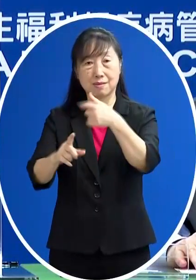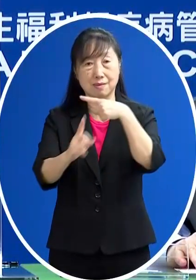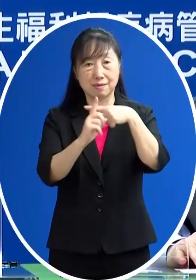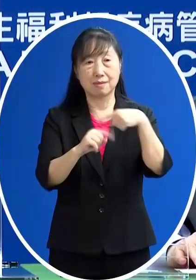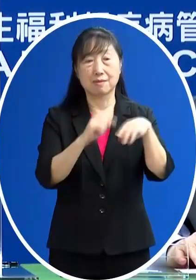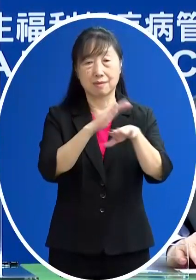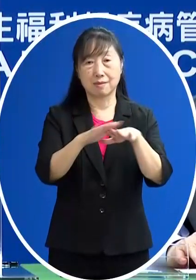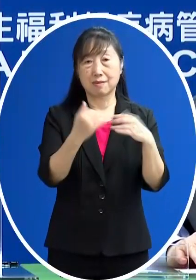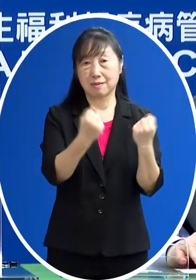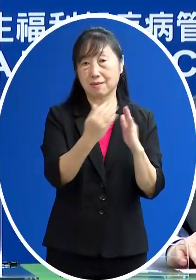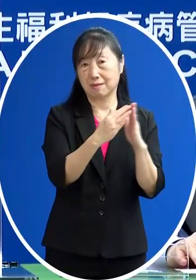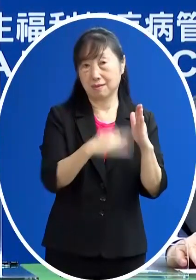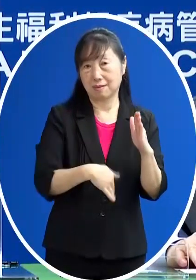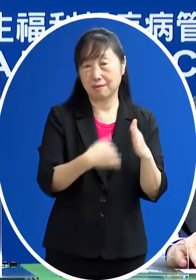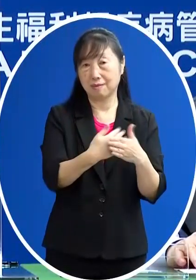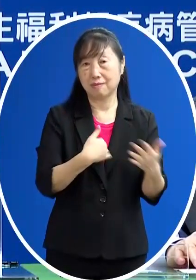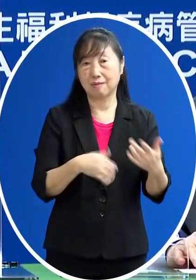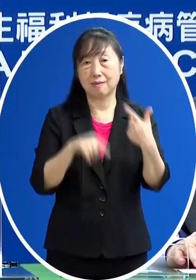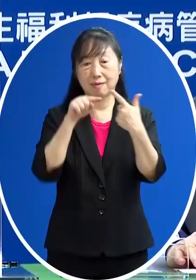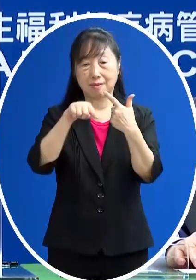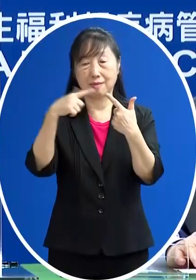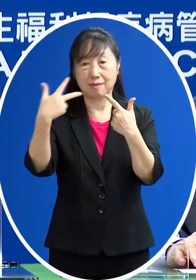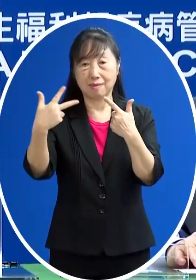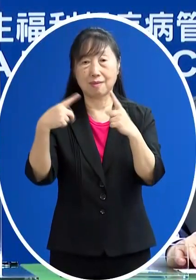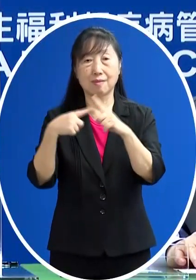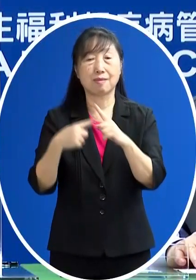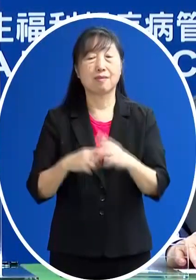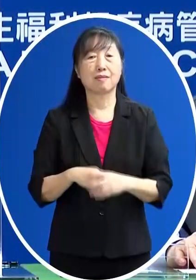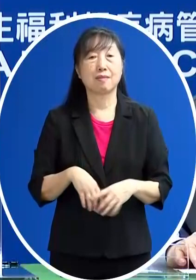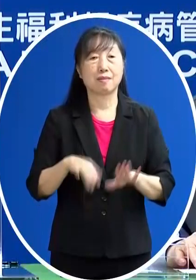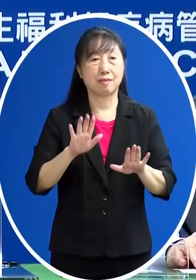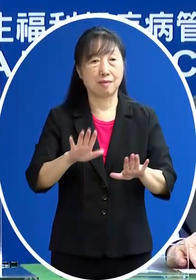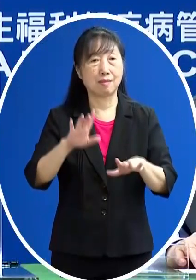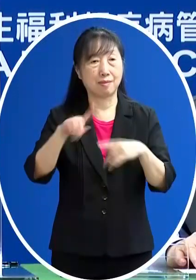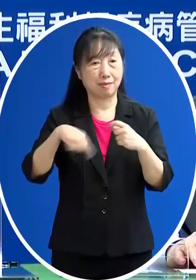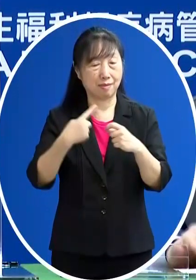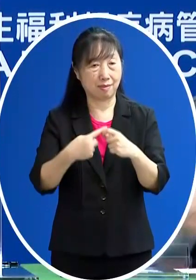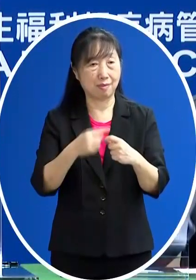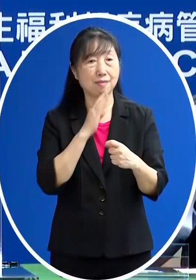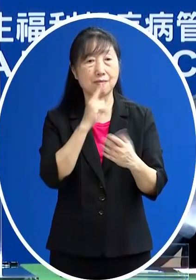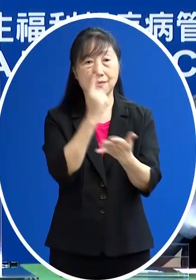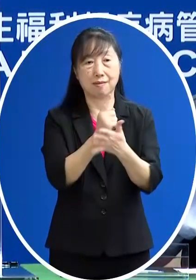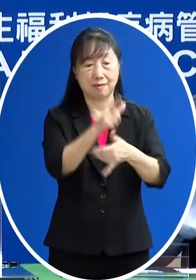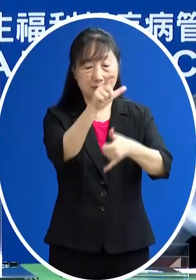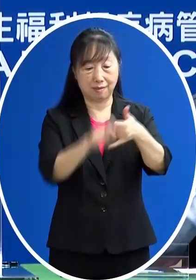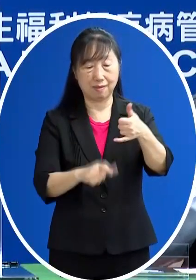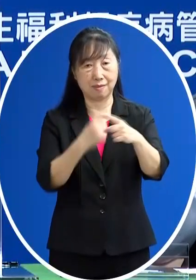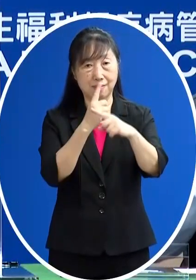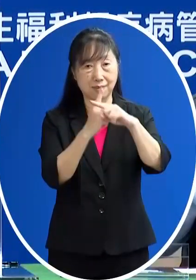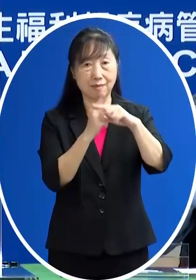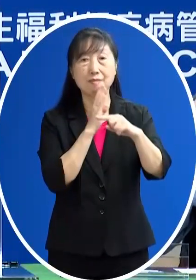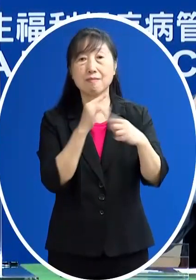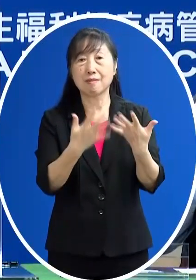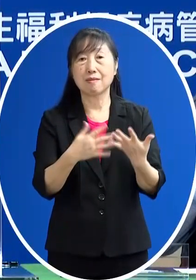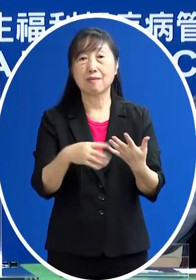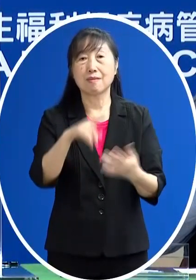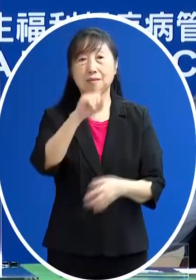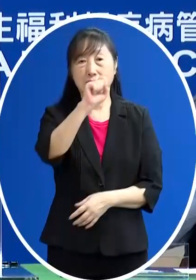我们会居家隔离了6.7人。那今年以来，我们每一个确诊的病人，我们隔离